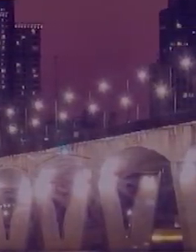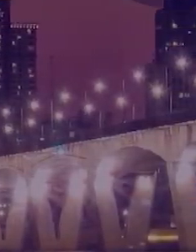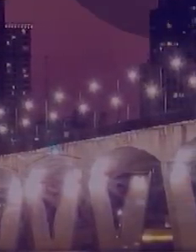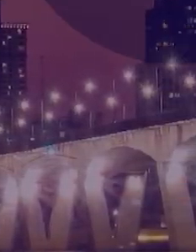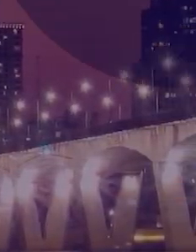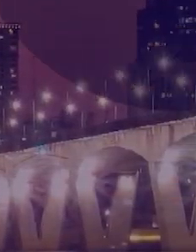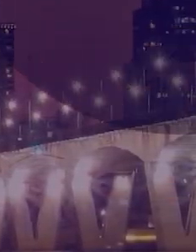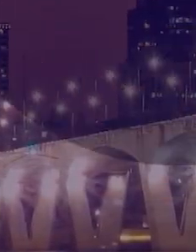마련했습니다